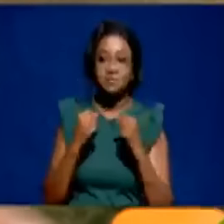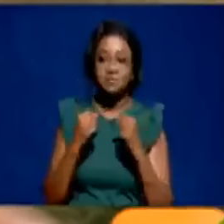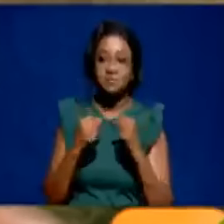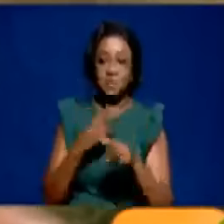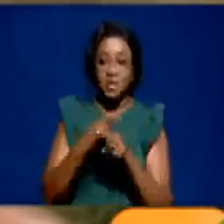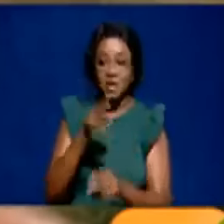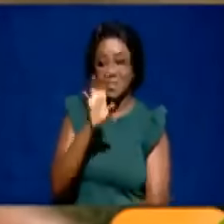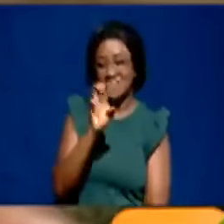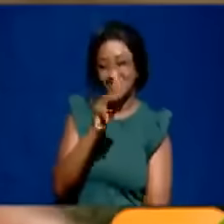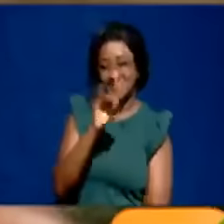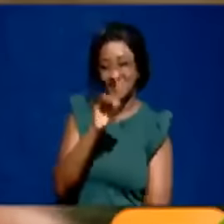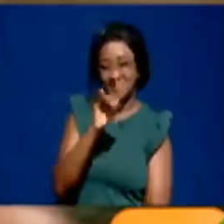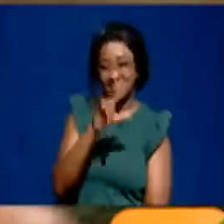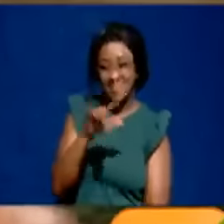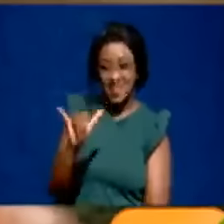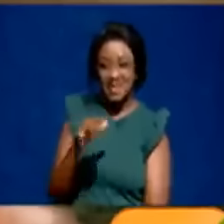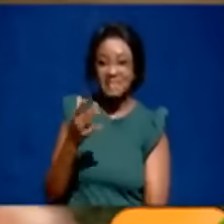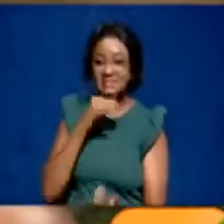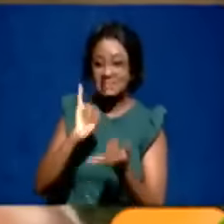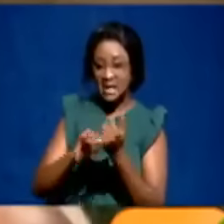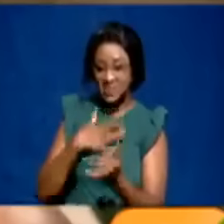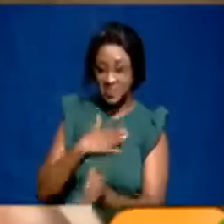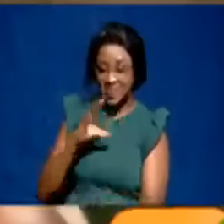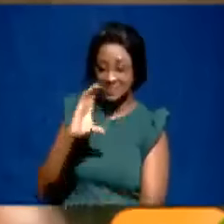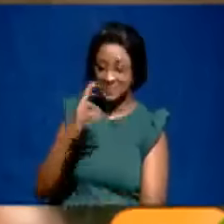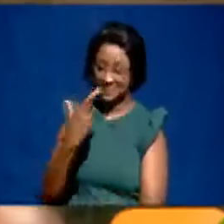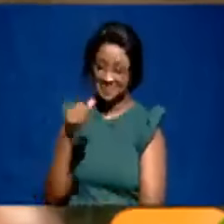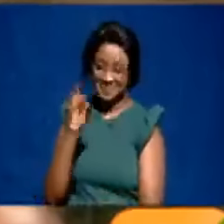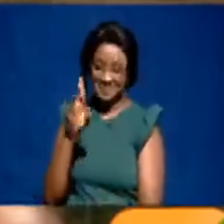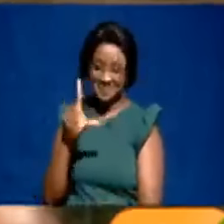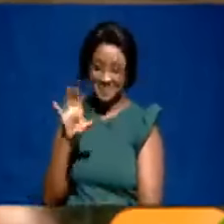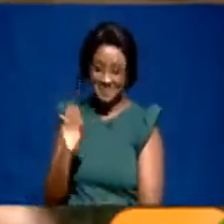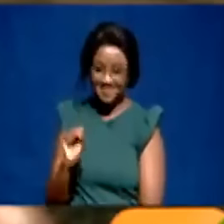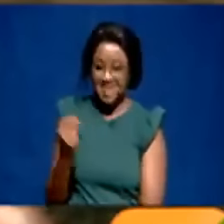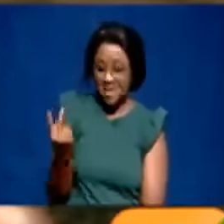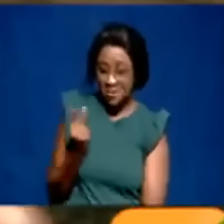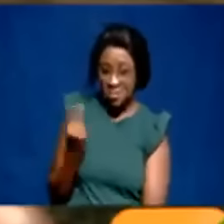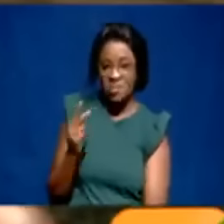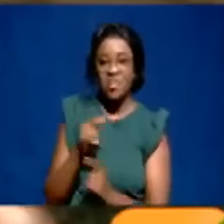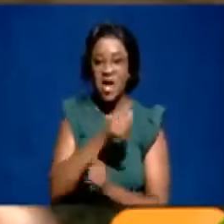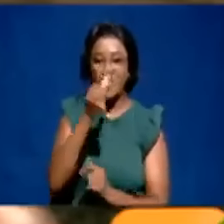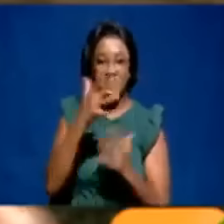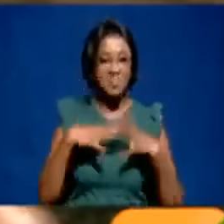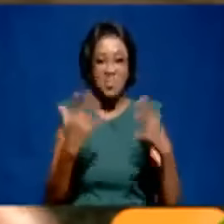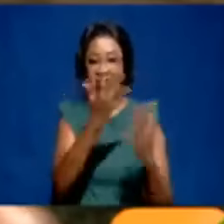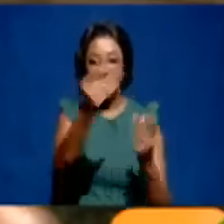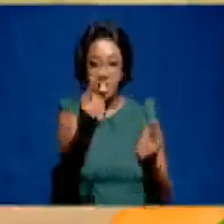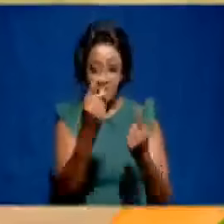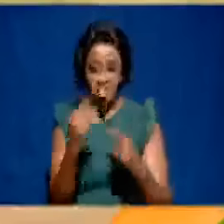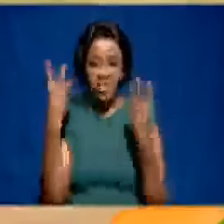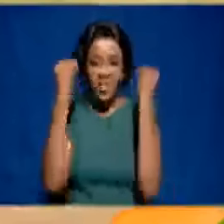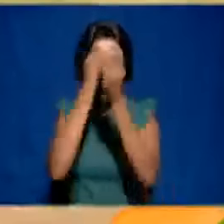mke wa mzee Charles Siano, ambayo tulitanganywa na tukaipiwa